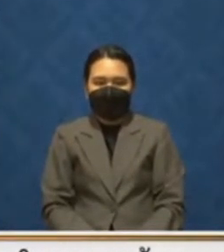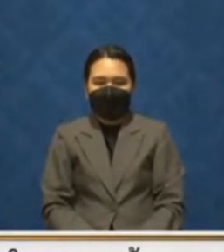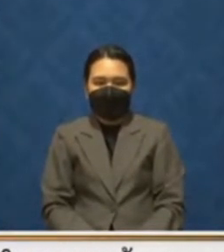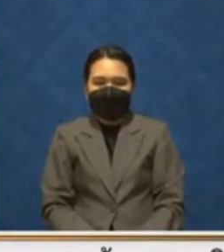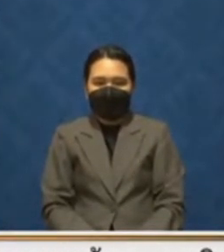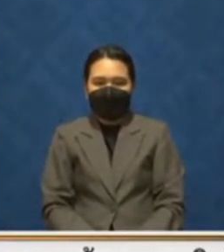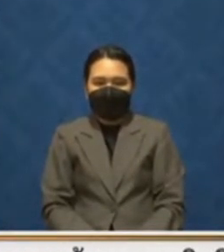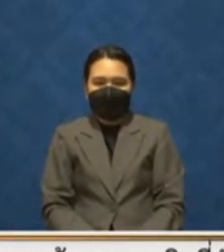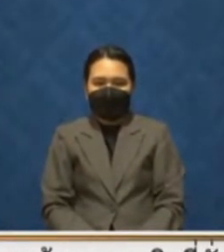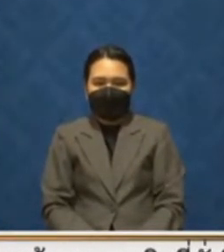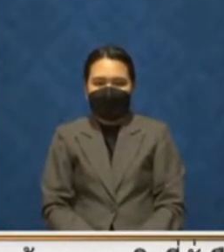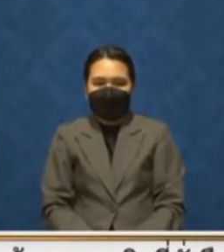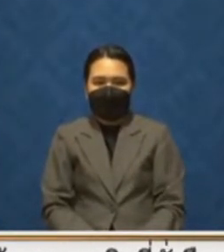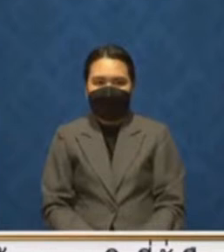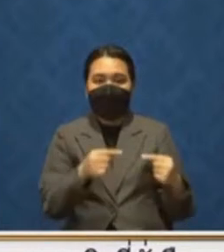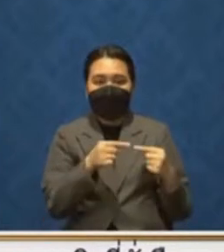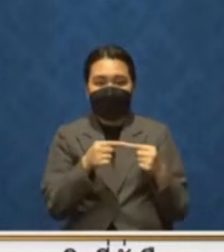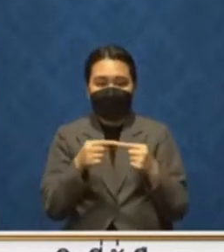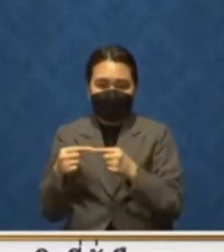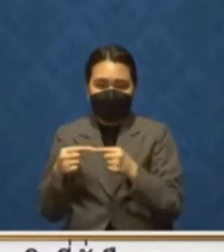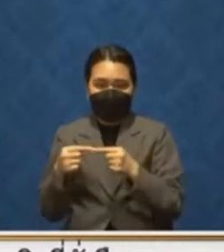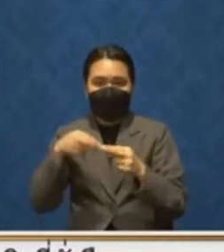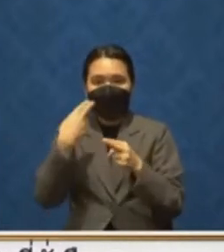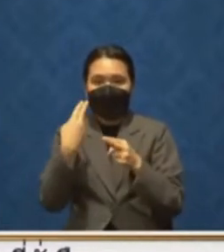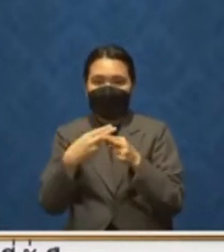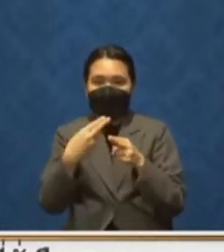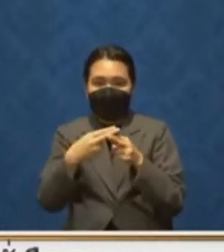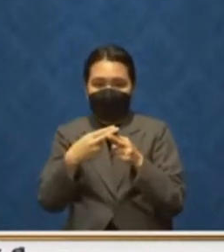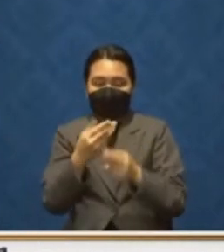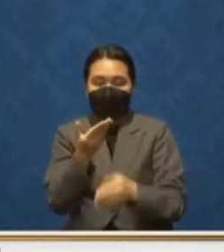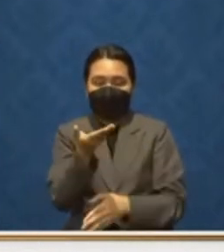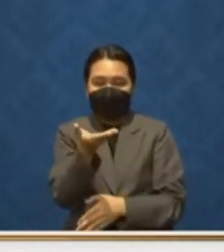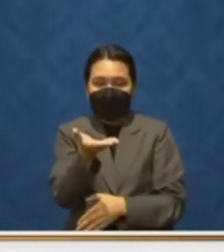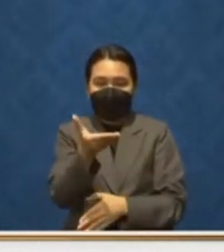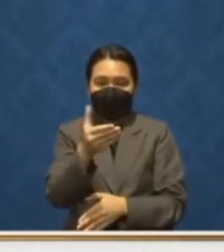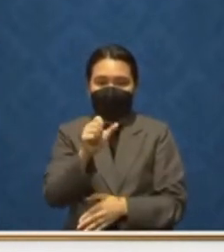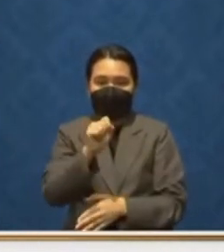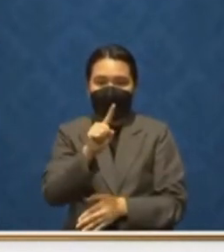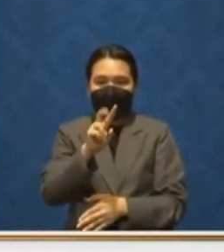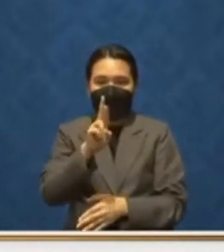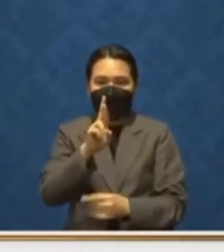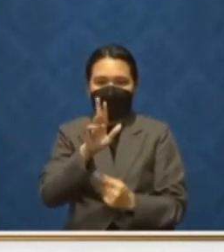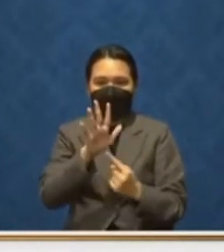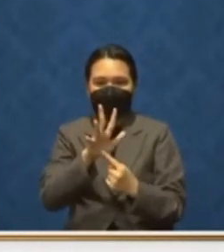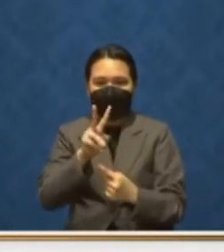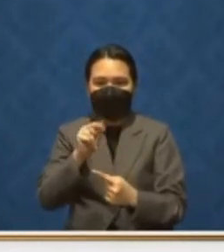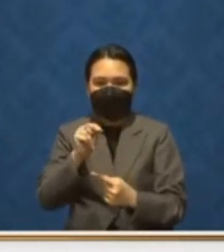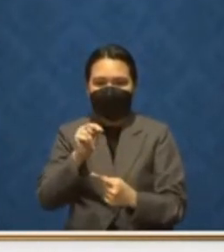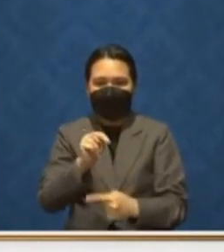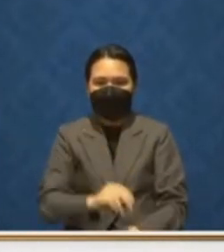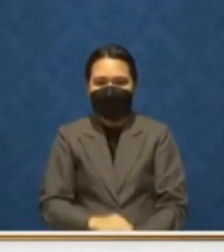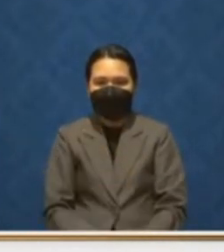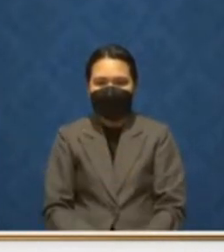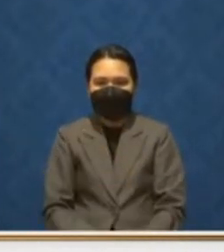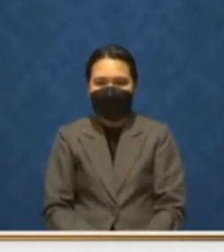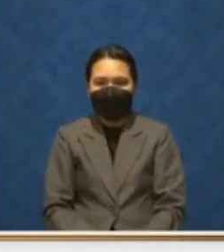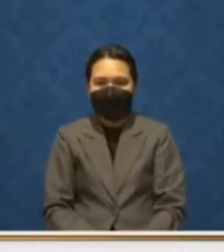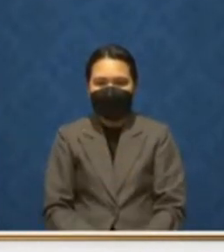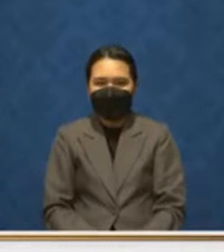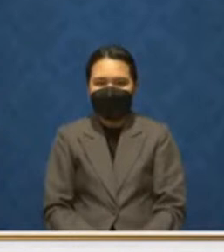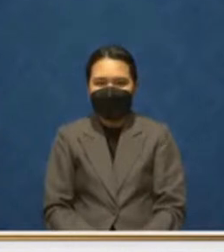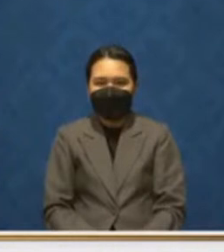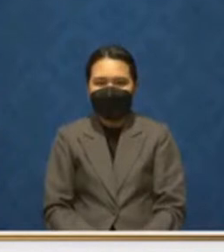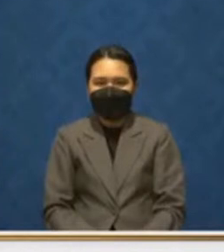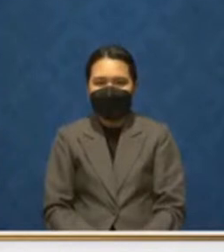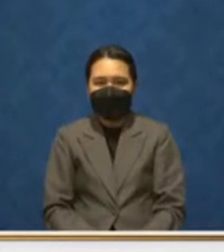กับตันต่อไปที่มีรายชื่อคือท่านศรัณย์วุฒิศรัณย์เกตุครับเพื่อชาติแต่จะมา